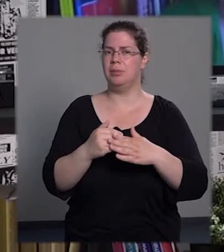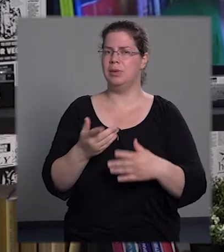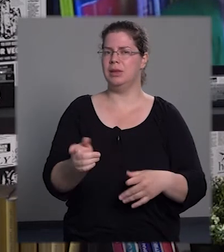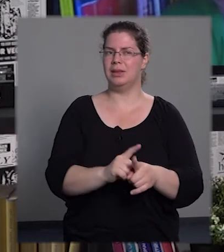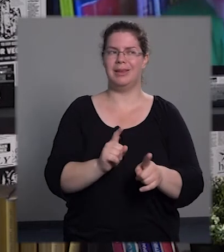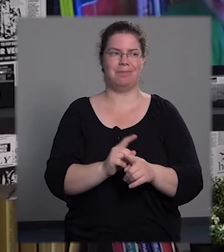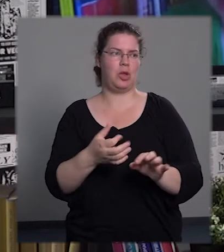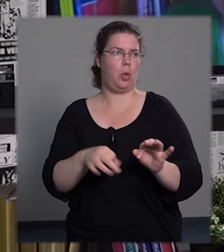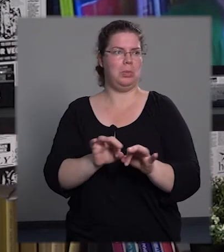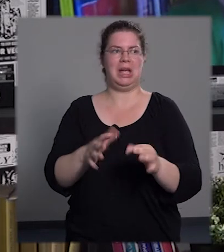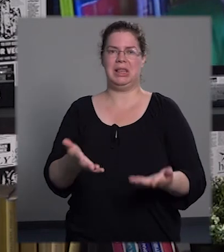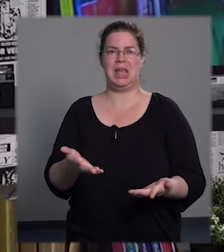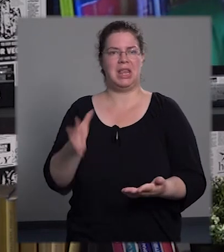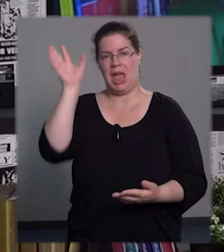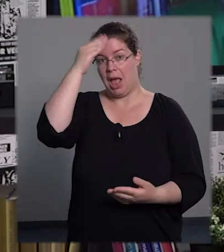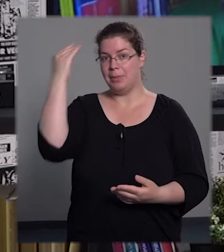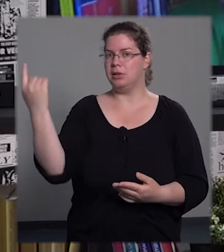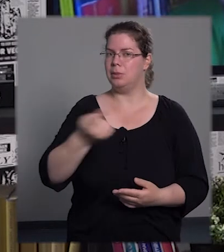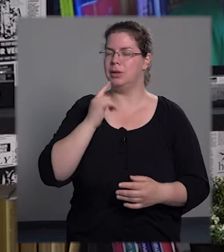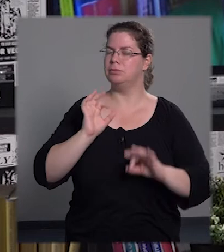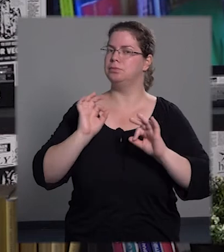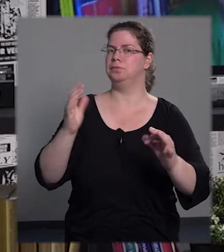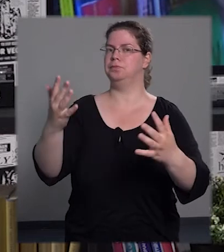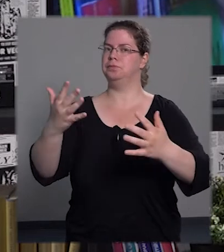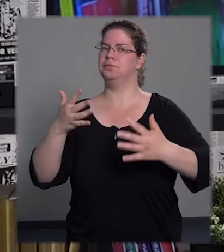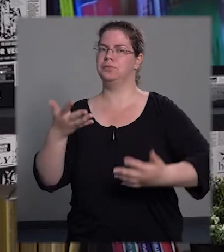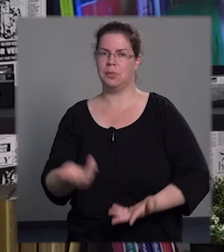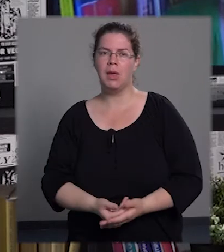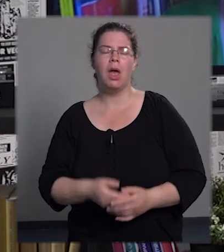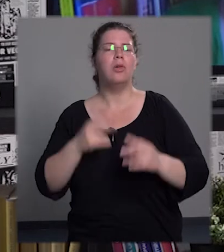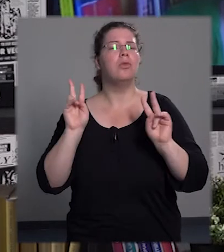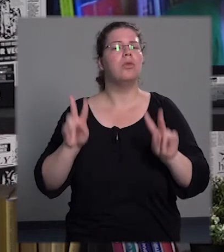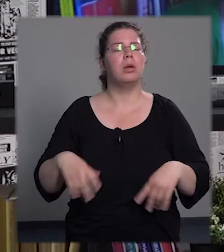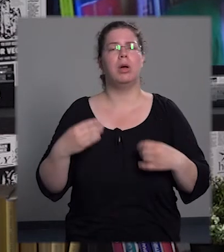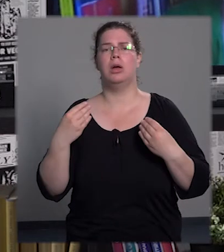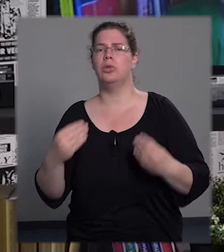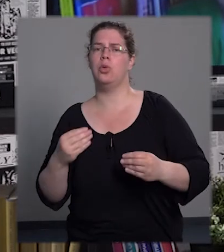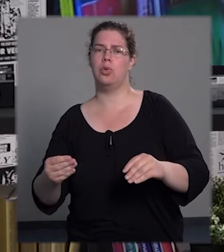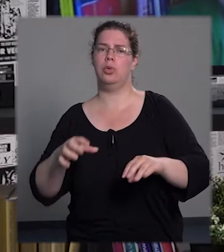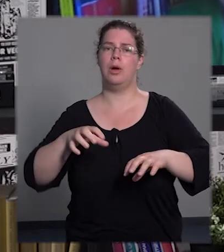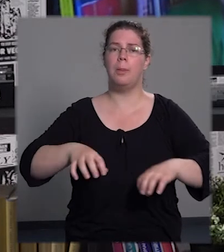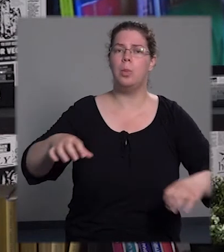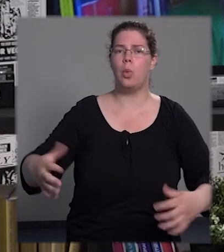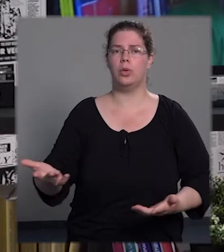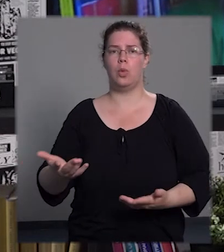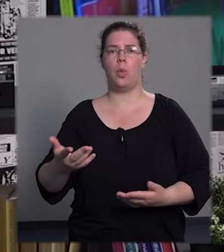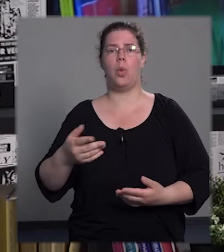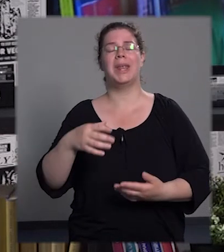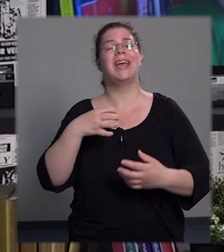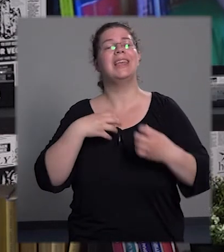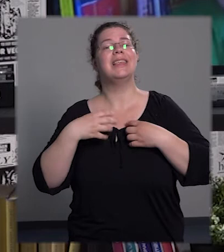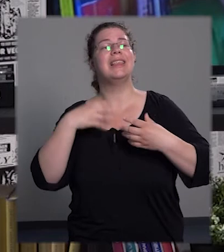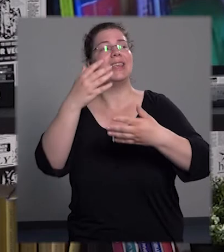komplexen szerintem egy emlékszobában nagyon gyönyörűen megmutatkozik. Tényleg gyönyörűek a bútorok, rengeteg színlap van a falon,